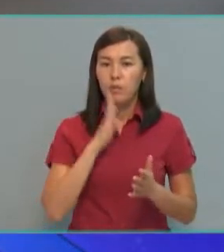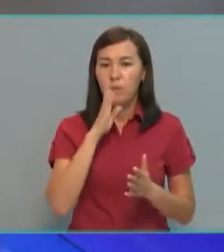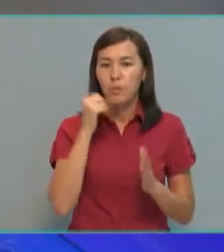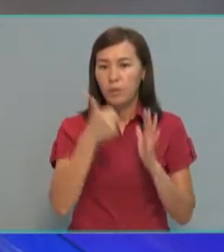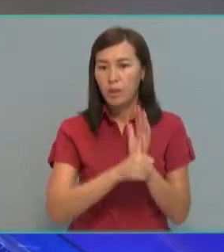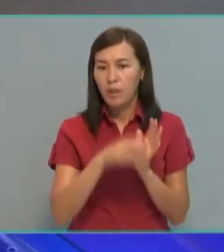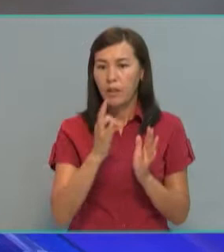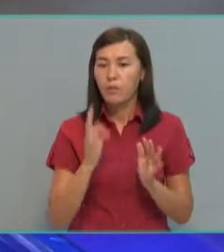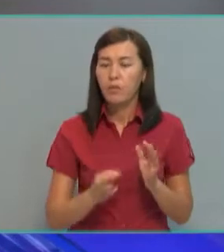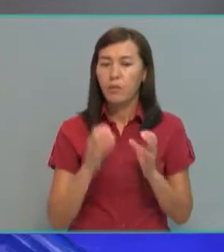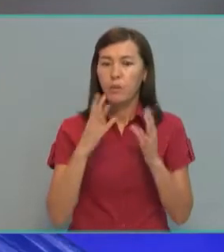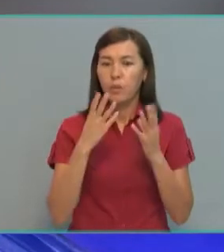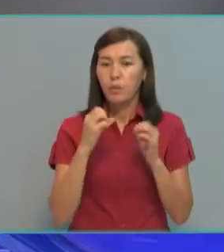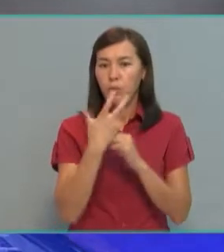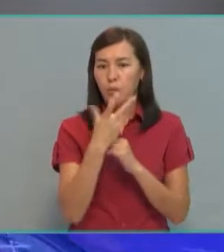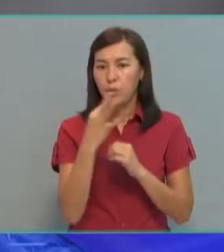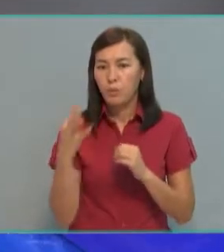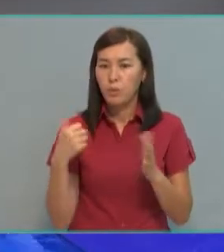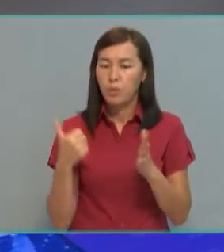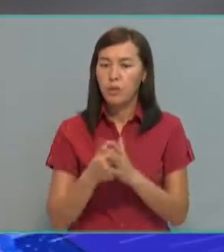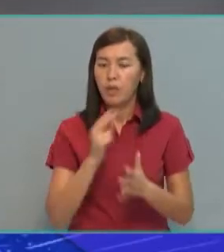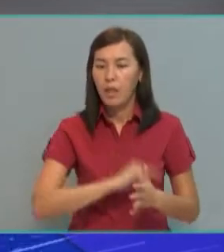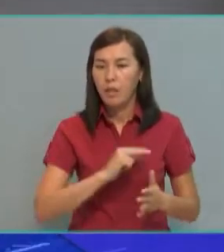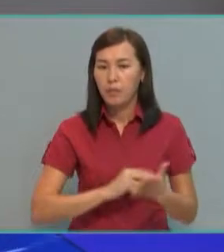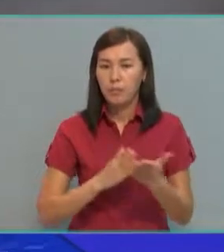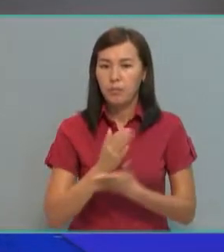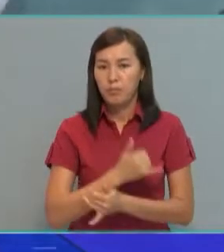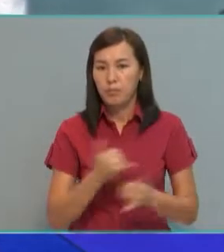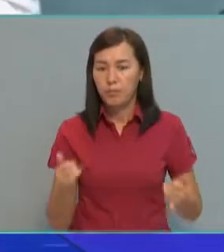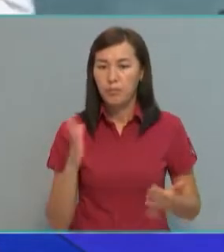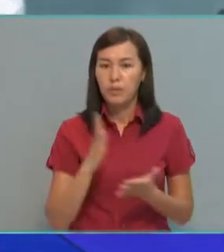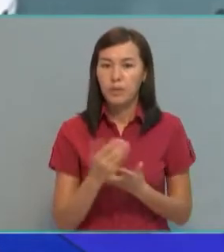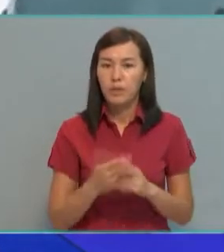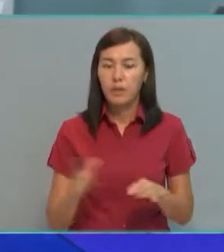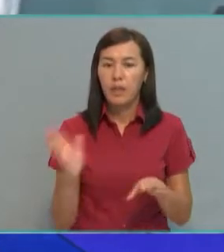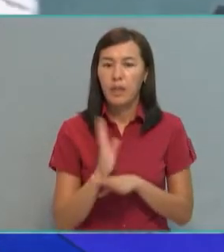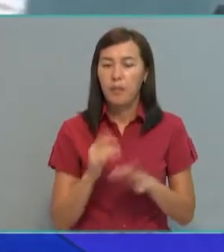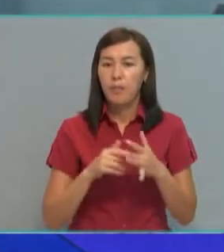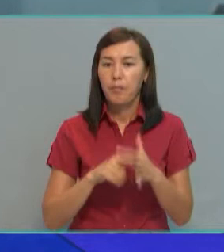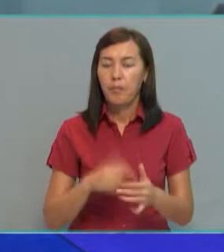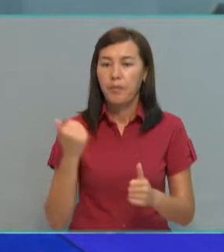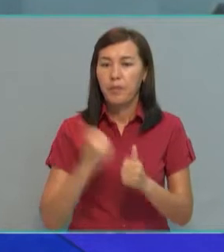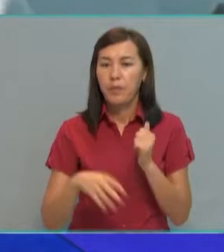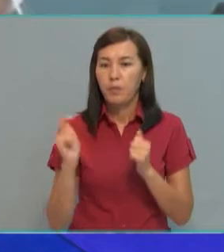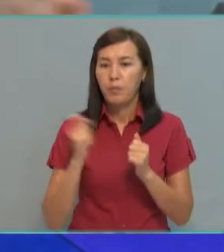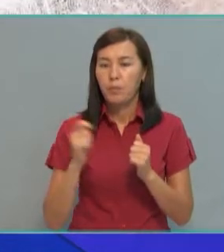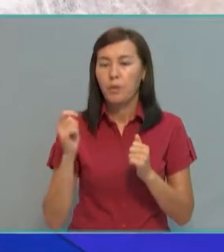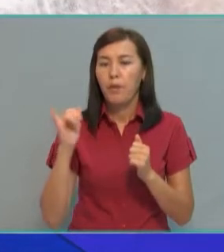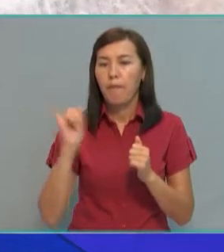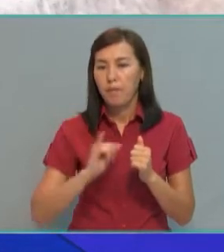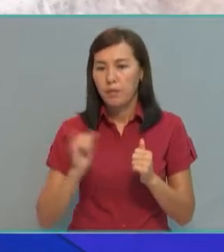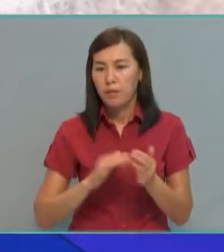сағат 6:00-ден күндізгі 13:00-де тұрғындарға қызмет көрсетіп жұмыс істеп тұр. Бұл қаулыдағы талап. Әр сенбі, жексенбі